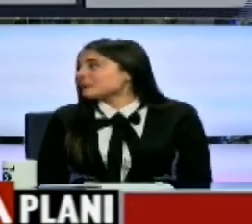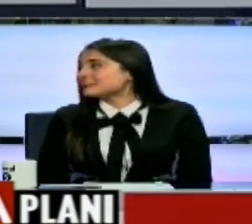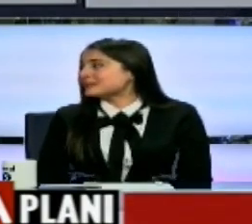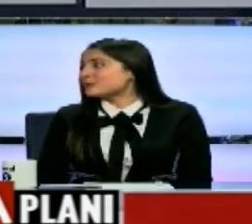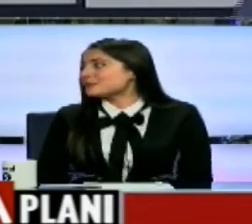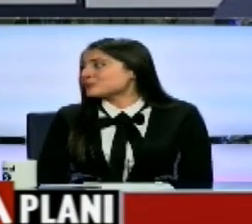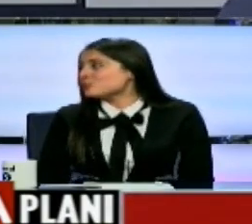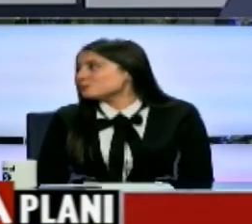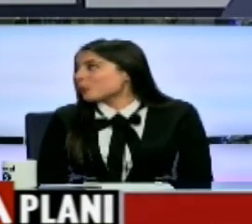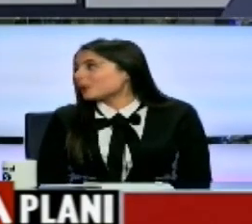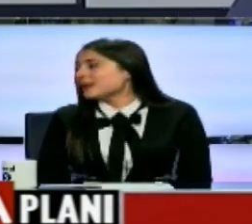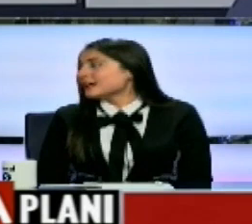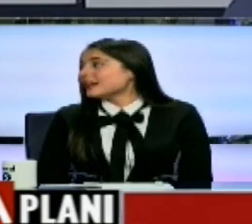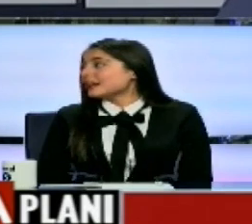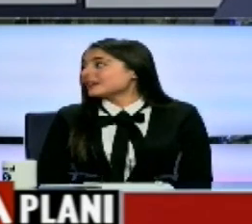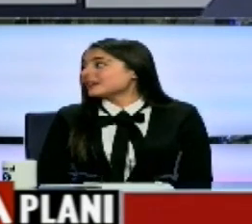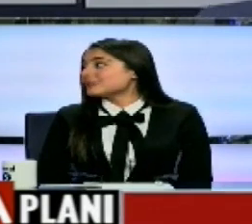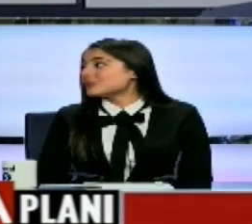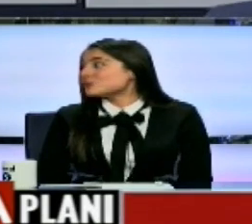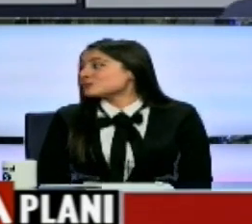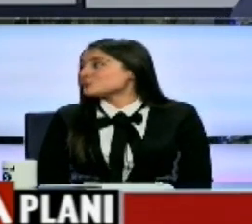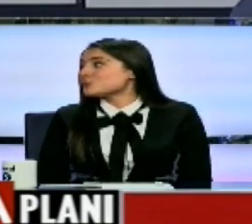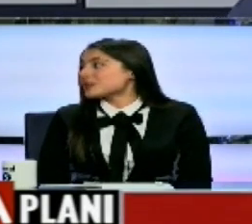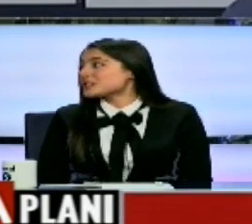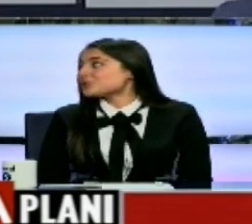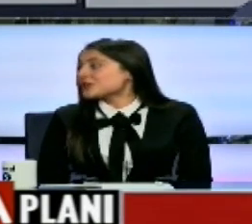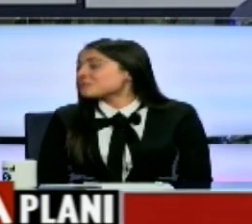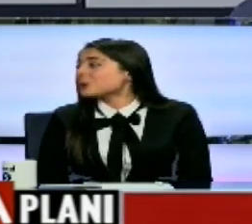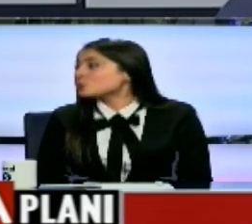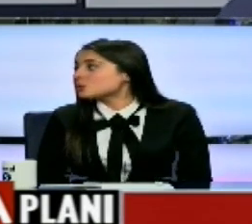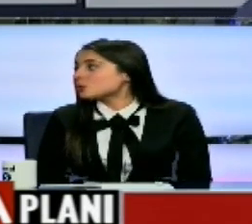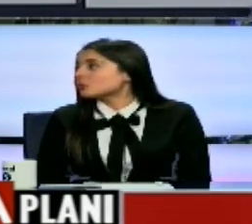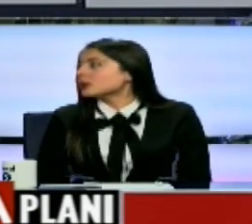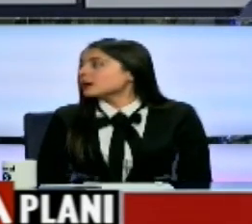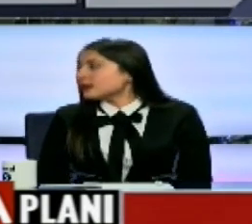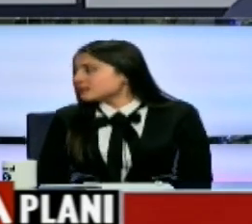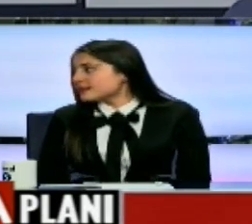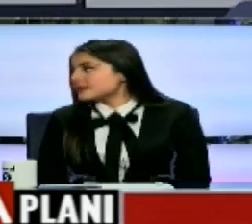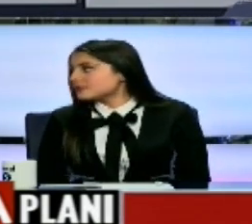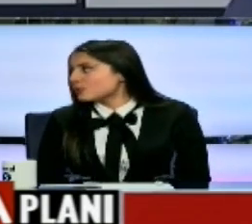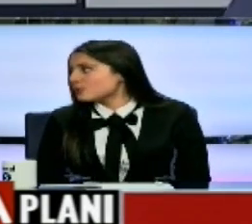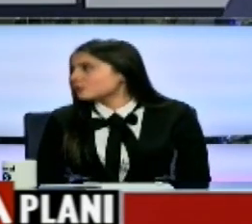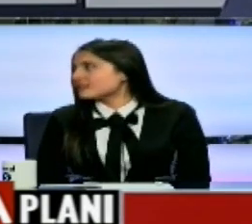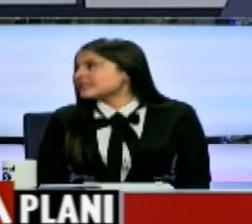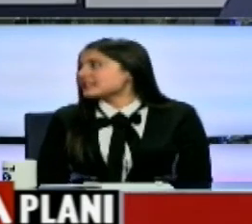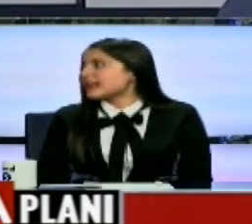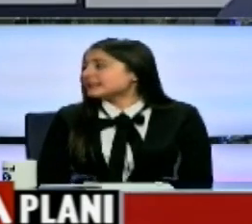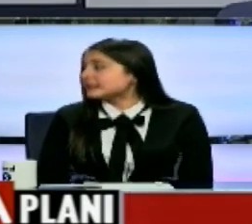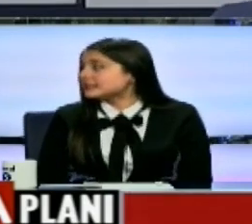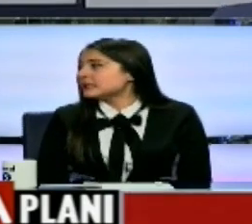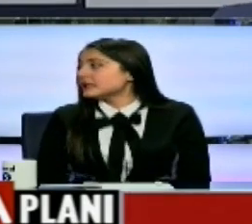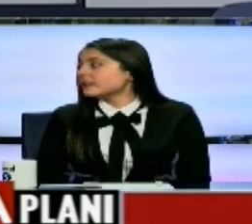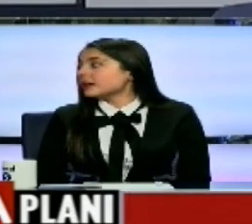Hani benim öyle bir gücüm yok. Biliyorsunuz Cumhurbaşkanı'na ulaşmak çok zor. Hayır ben sana söylüyorum Veysel sen